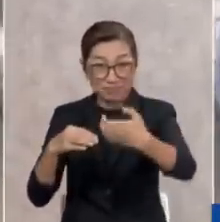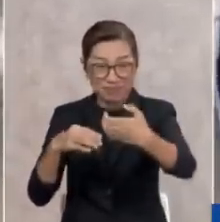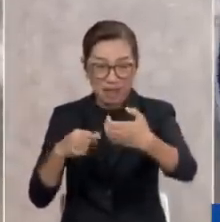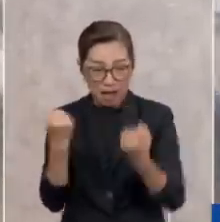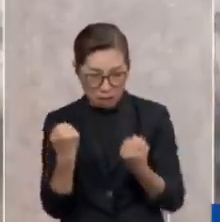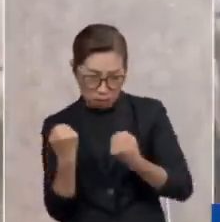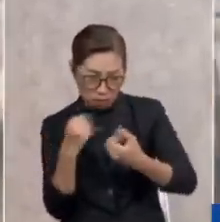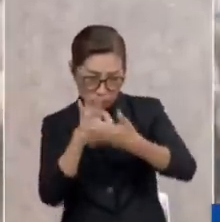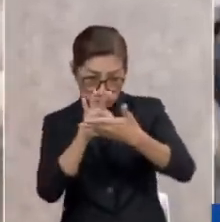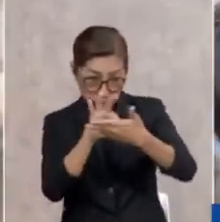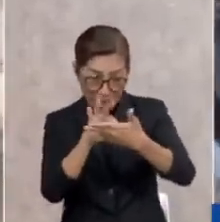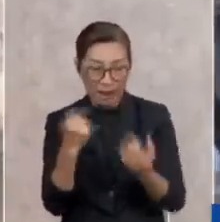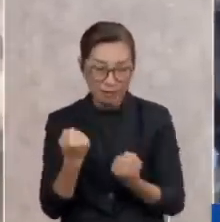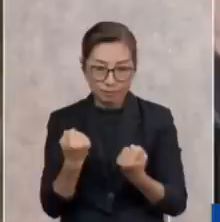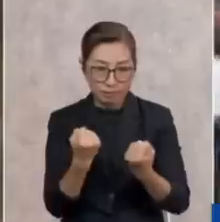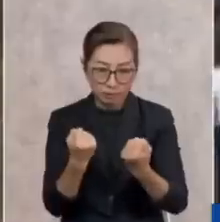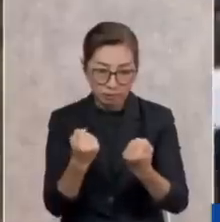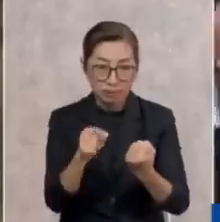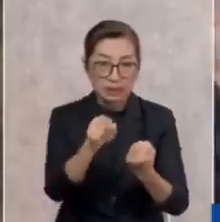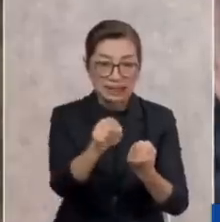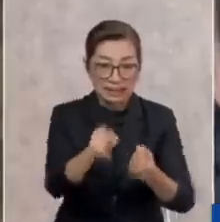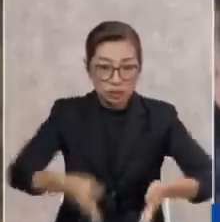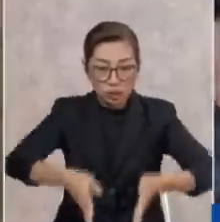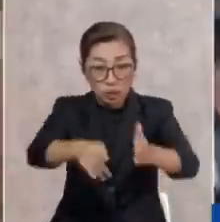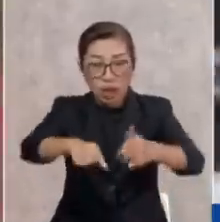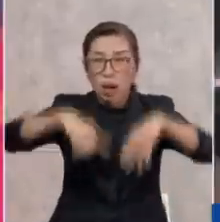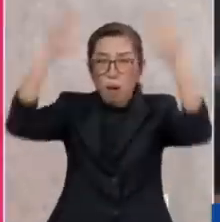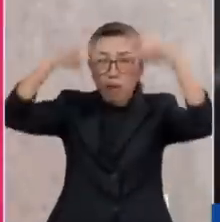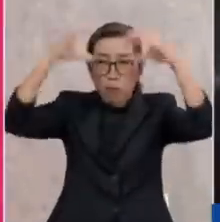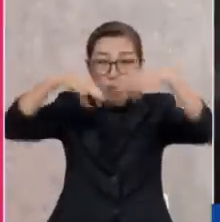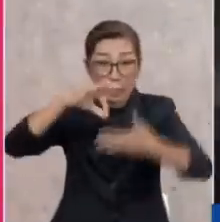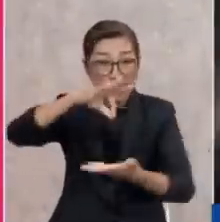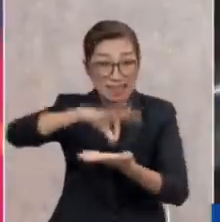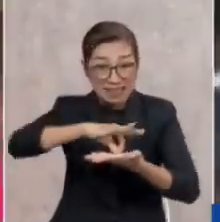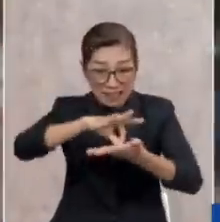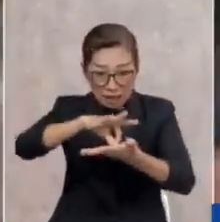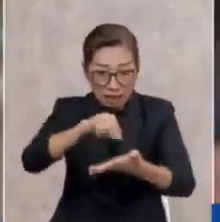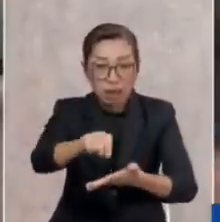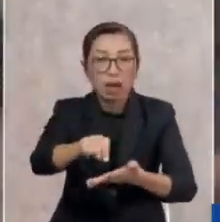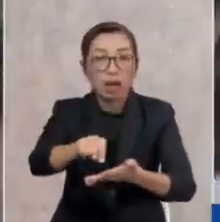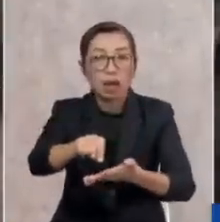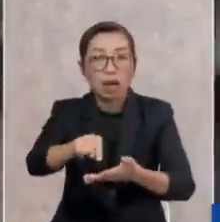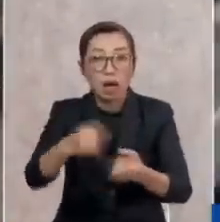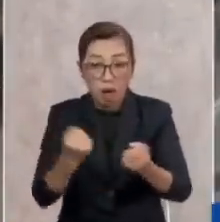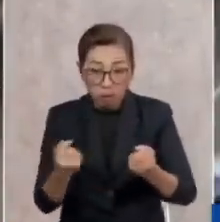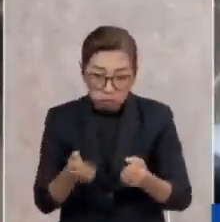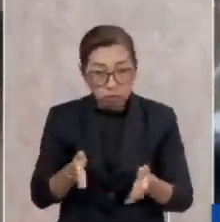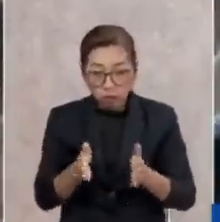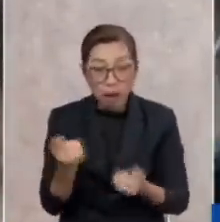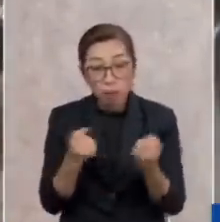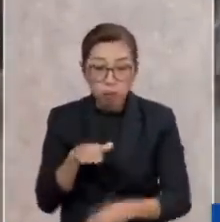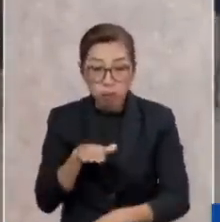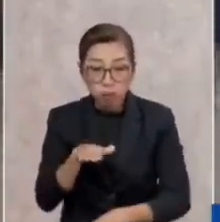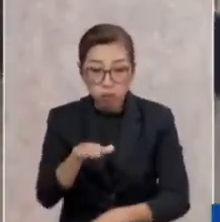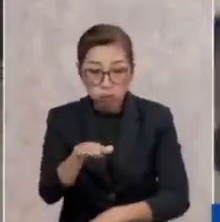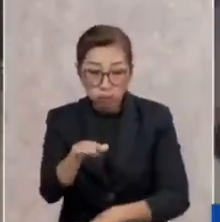งจุดนี้แล้วฝนมันตกลงมาอย่างหนักครับแล้วปรากฏว่าไอ้ GPS ที่เขาขับตามมาเนี่ยมันพาตัวเขาเลี้ยวเข้าซอย